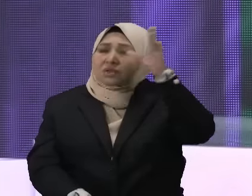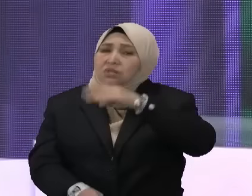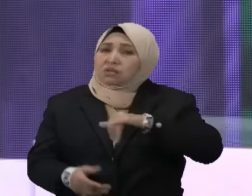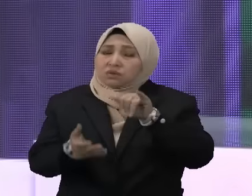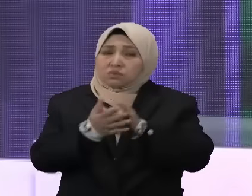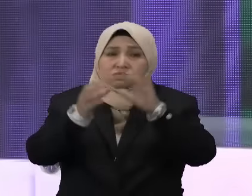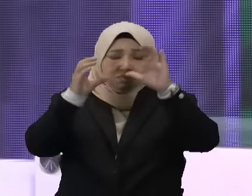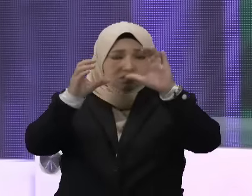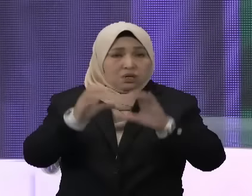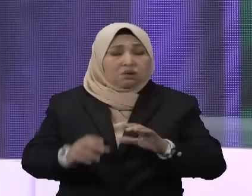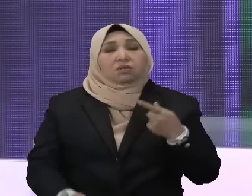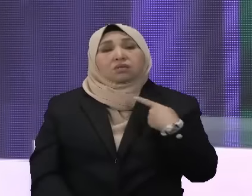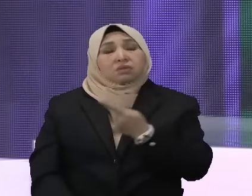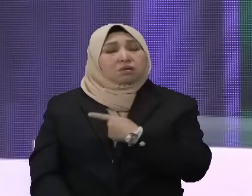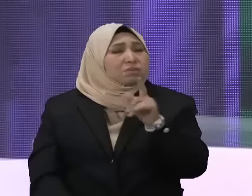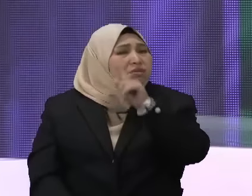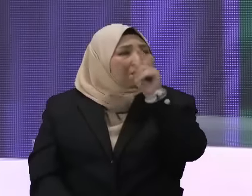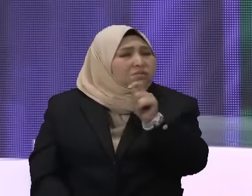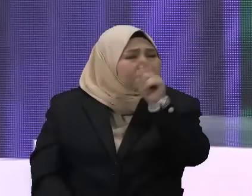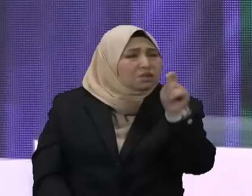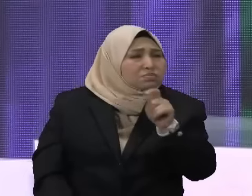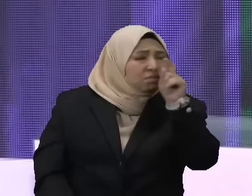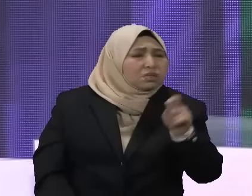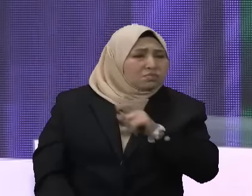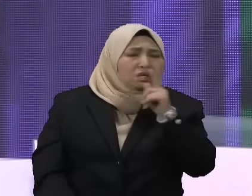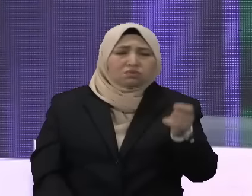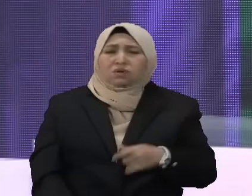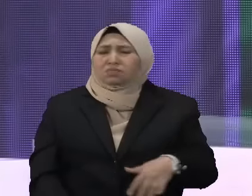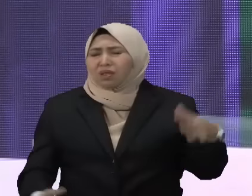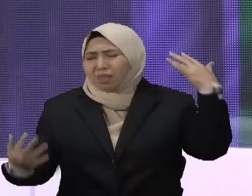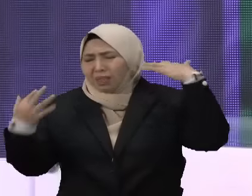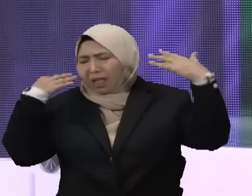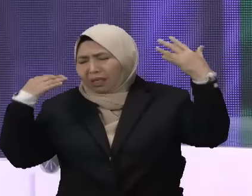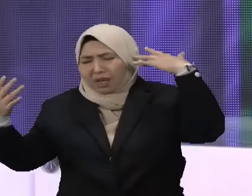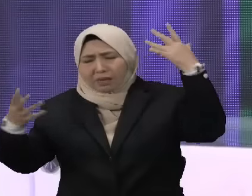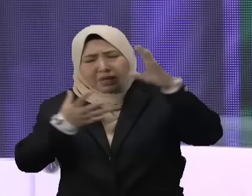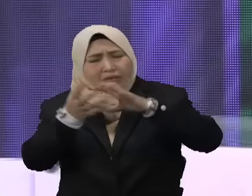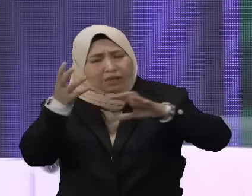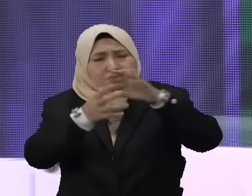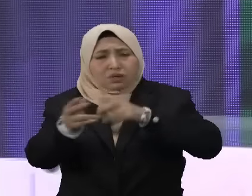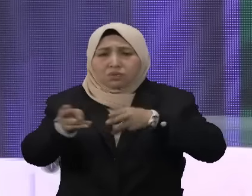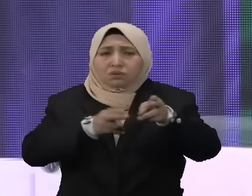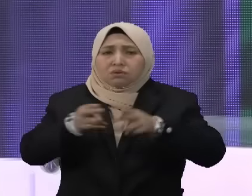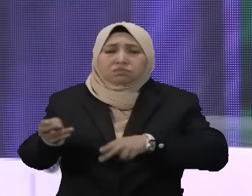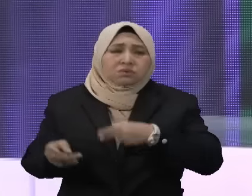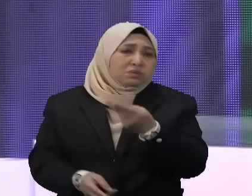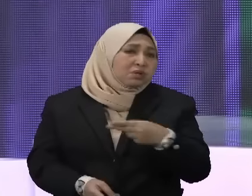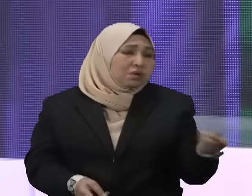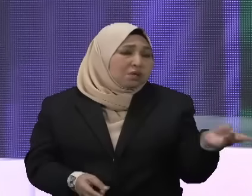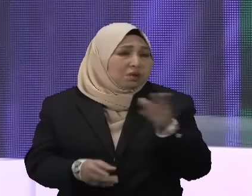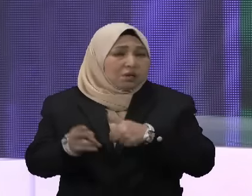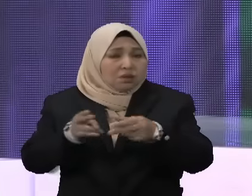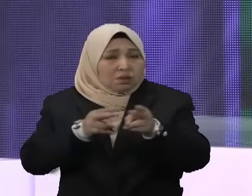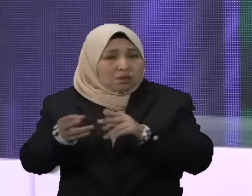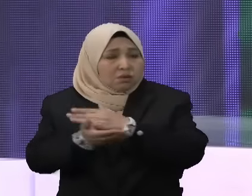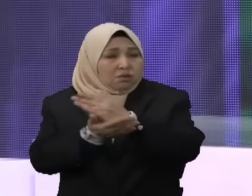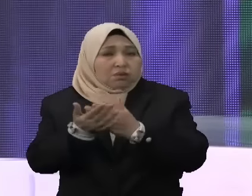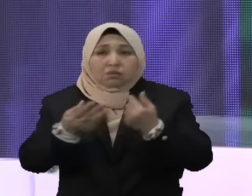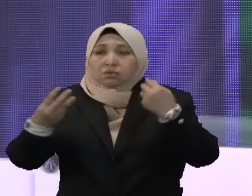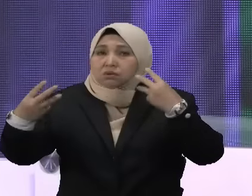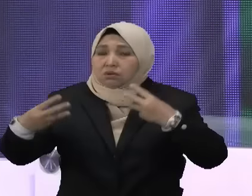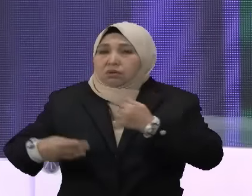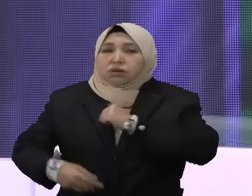kaedah untuk kita, Ustaz, ya. Pertanyaan-pertanyaan bising serabut dalam menguruskan harta, dalam menguruskan suatu perjuangan yang